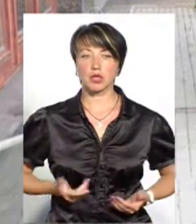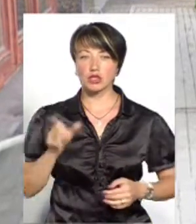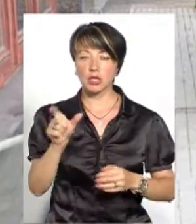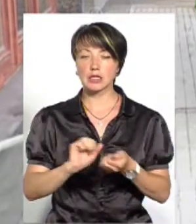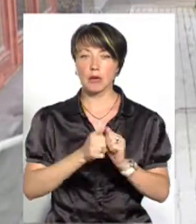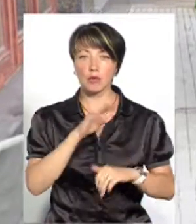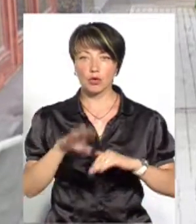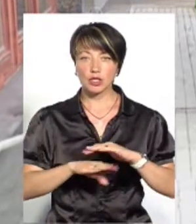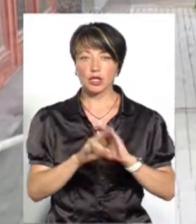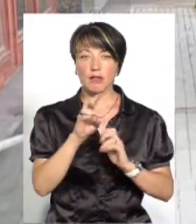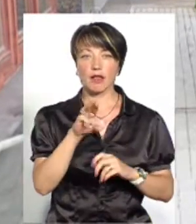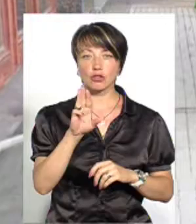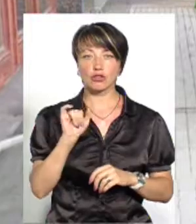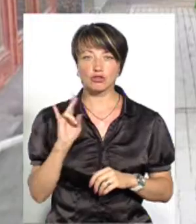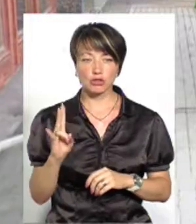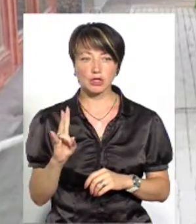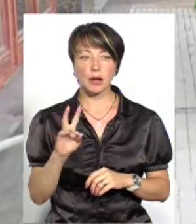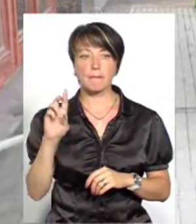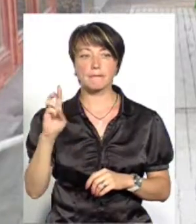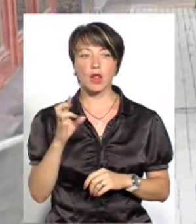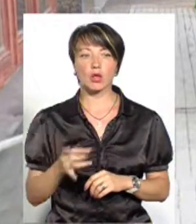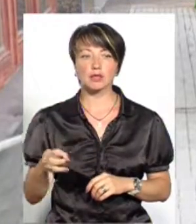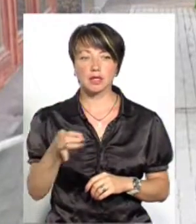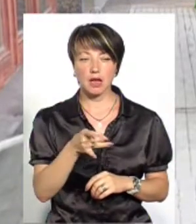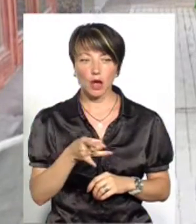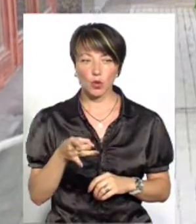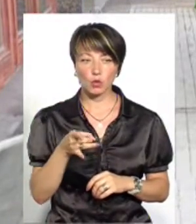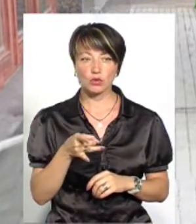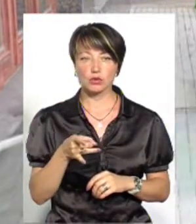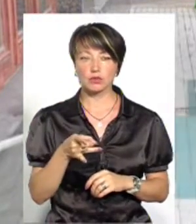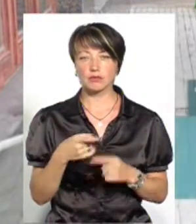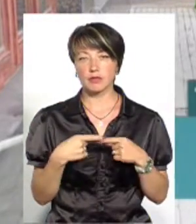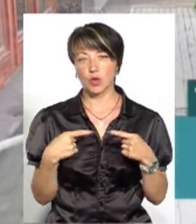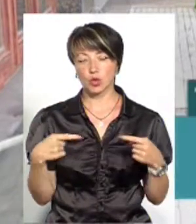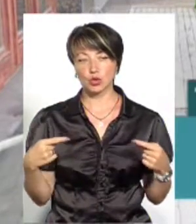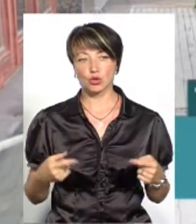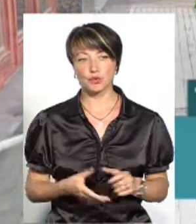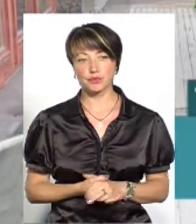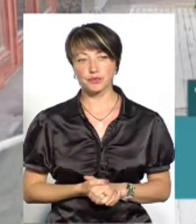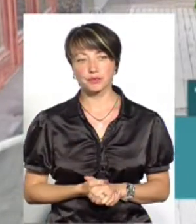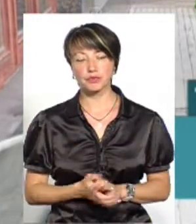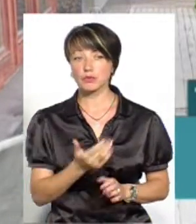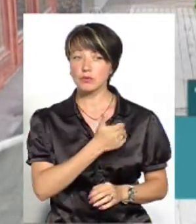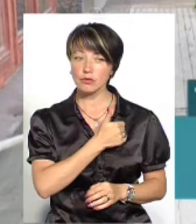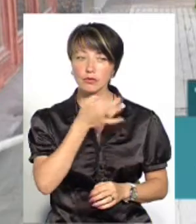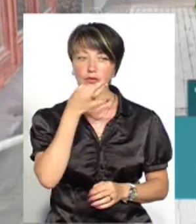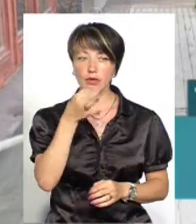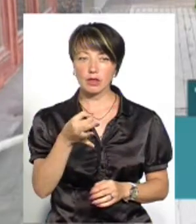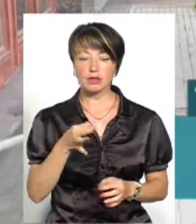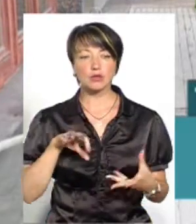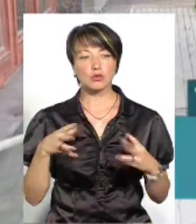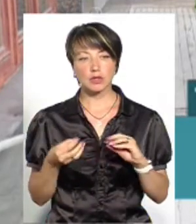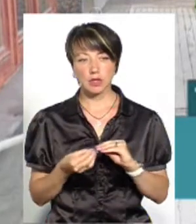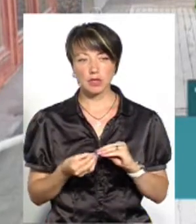Кам'янця-Подільського, Нітішина, Білогірський район тощо. Ну, хочу сказати, що